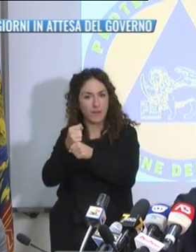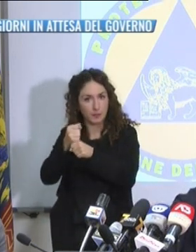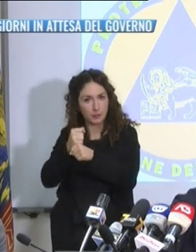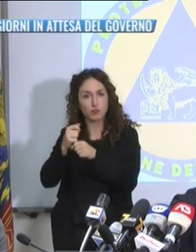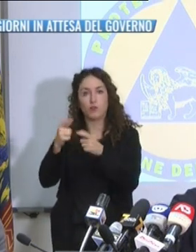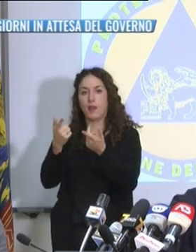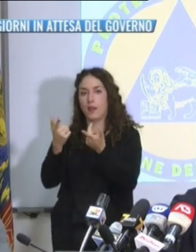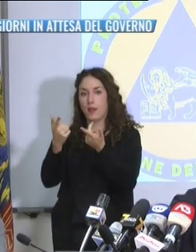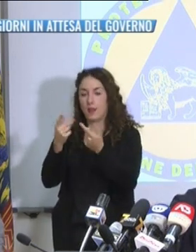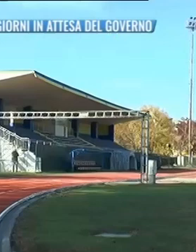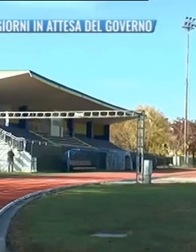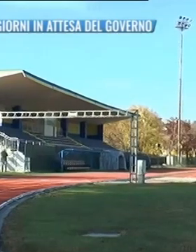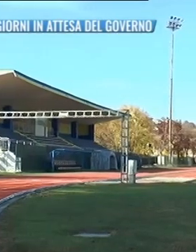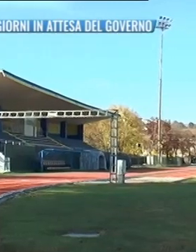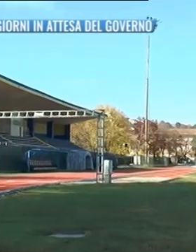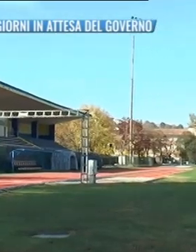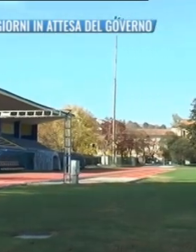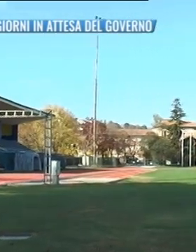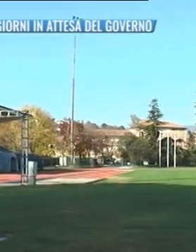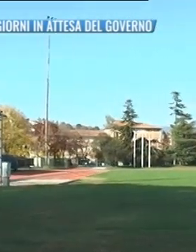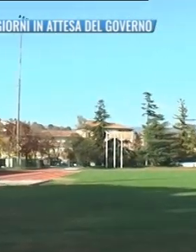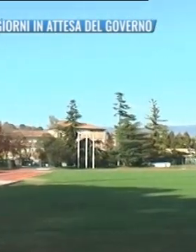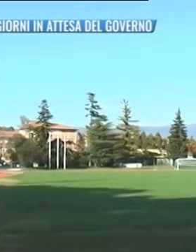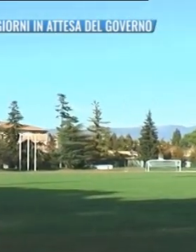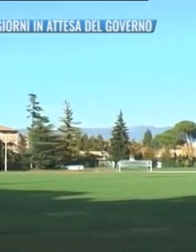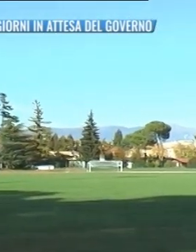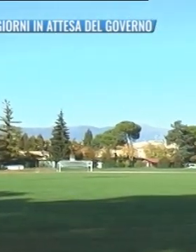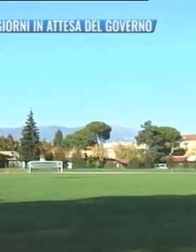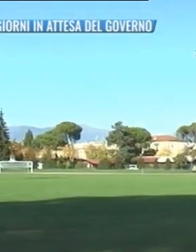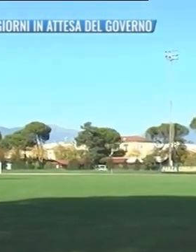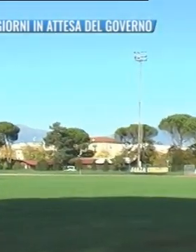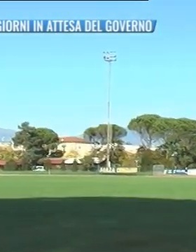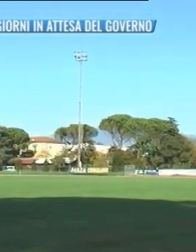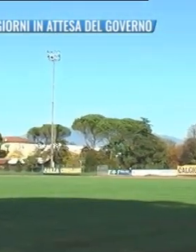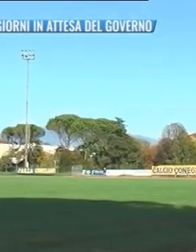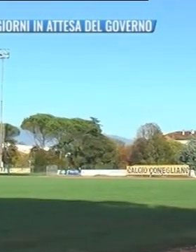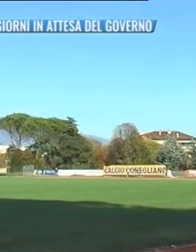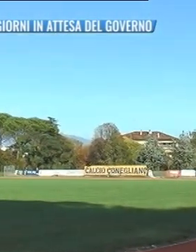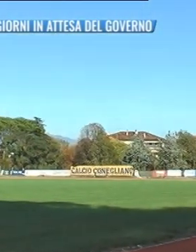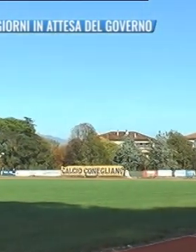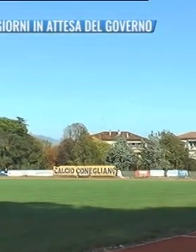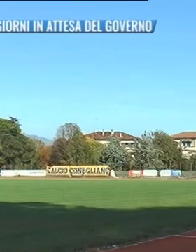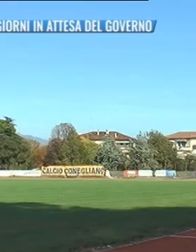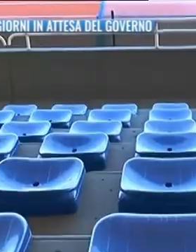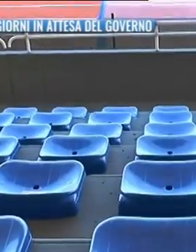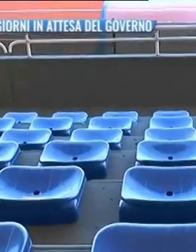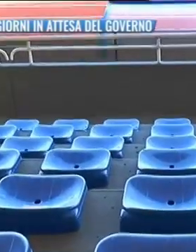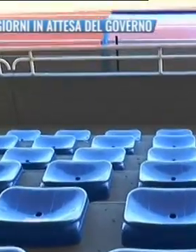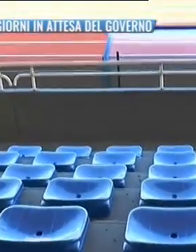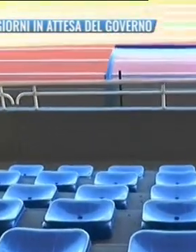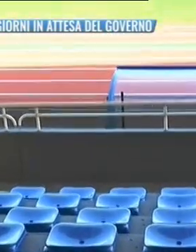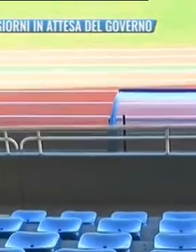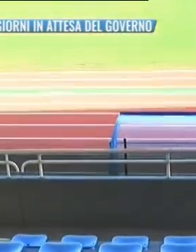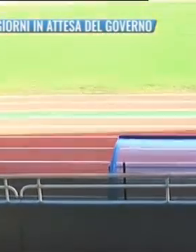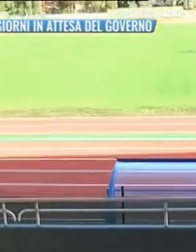e tabaccherie nelle competizioni sportive che si svolgono in veneto gli sportivi tutti gli accompagnatori possono accedere se in possesso